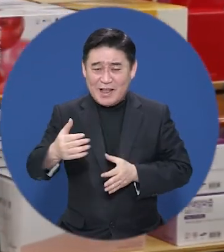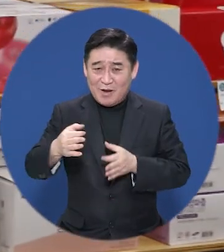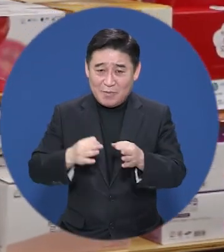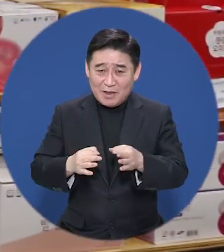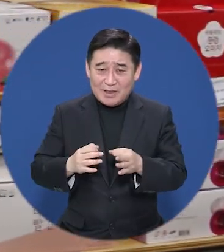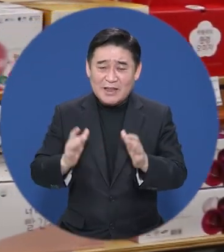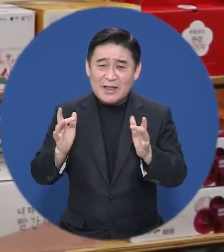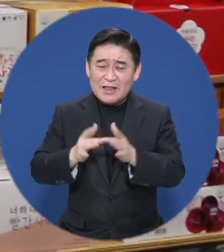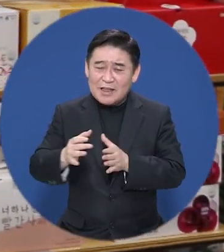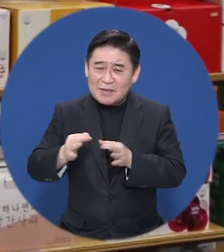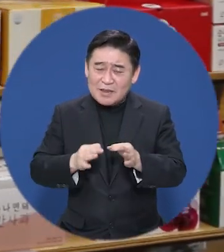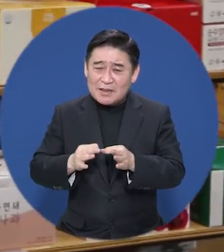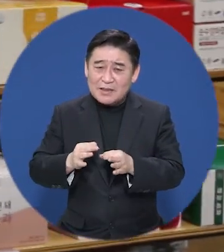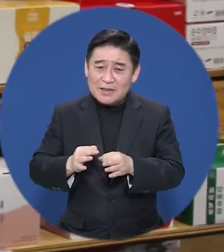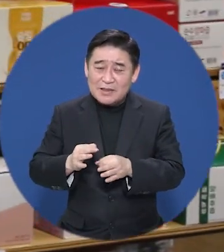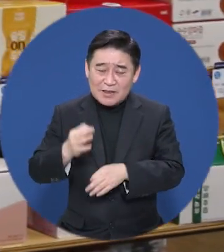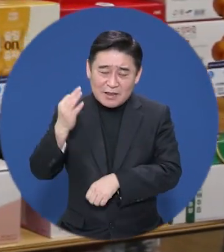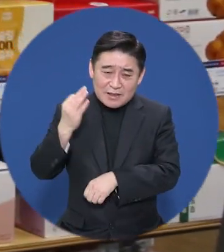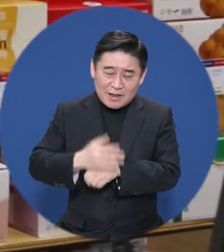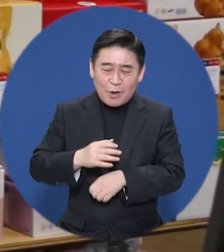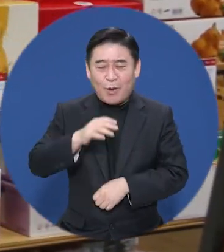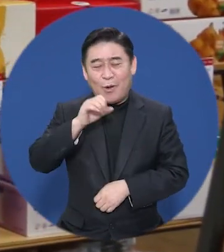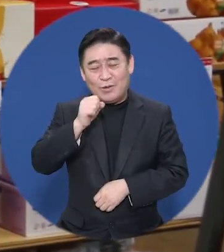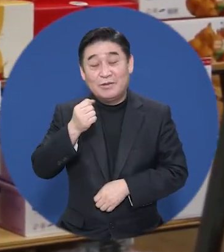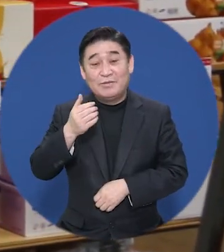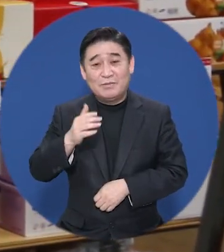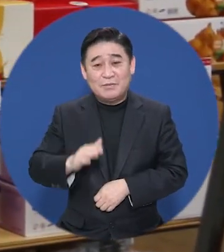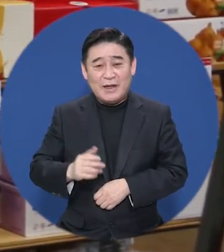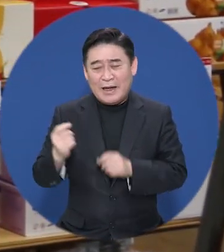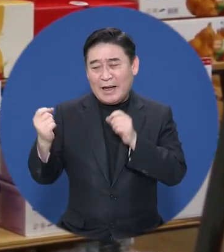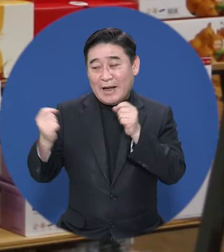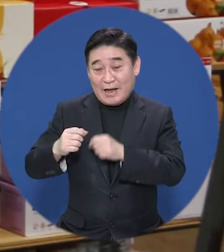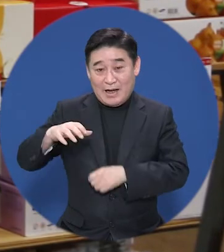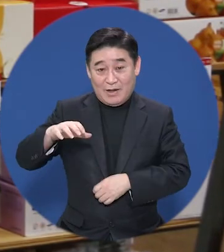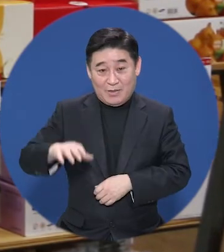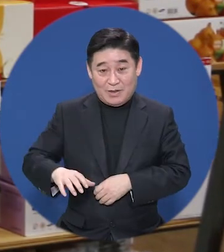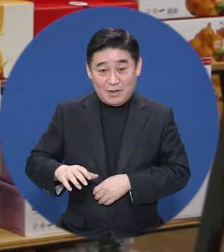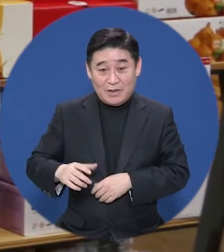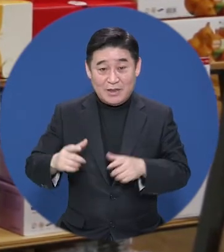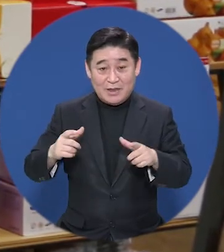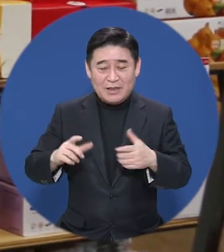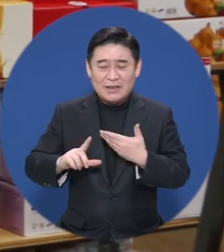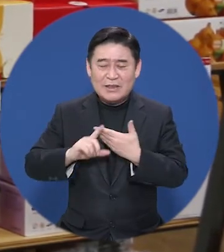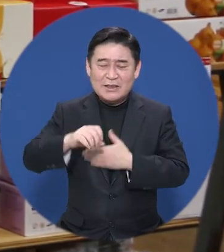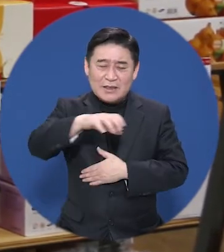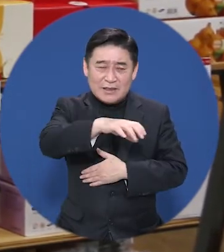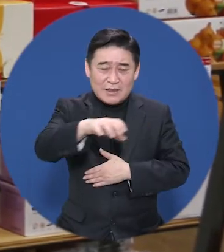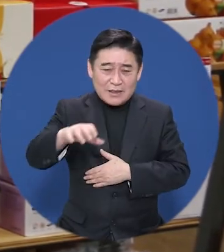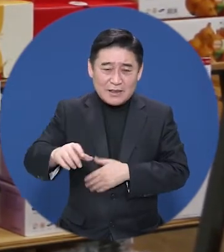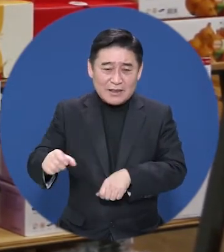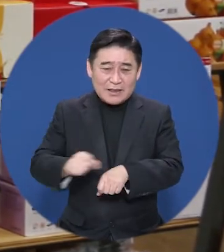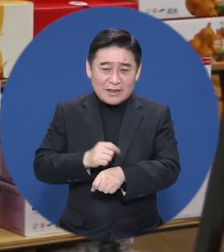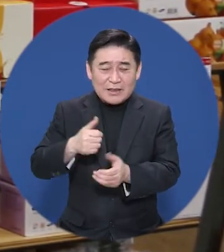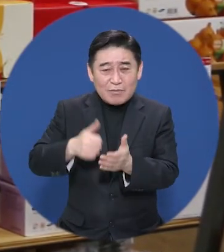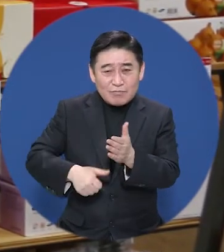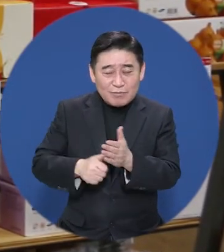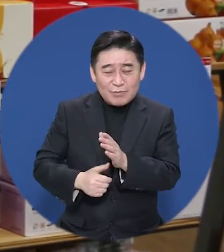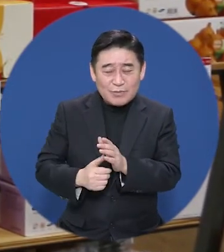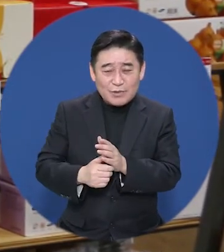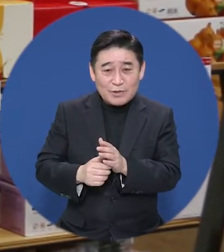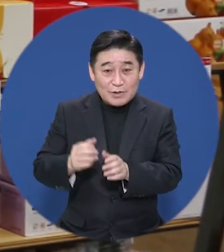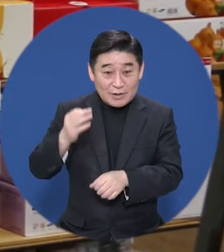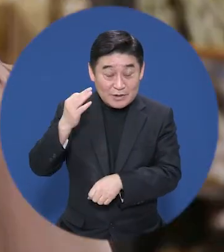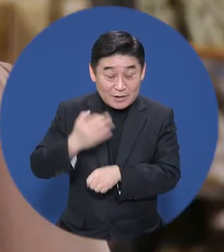대형마트나 온라인마트를 이용하는 것도 좋지만요. 이렇게 가까운 곳에서 지역의 특산물을 만나볼 수 있는 곳은 아마